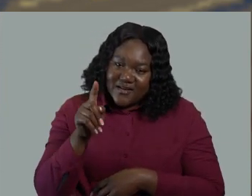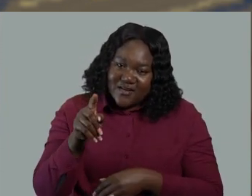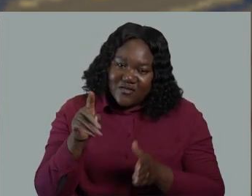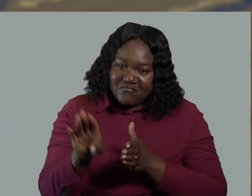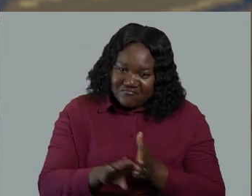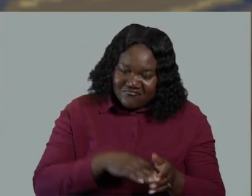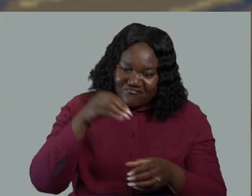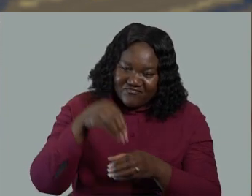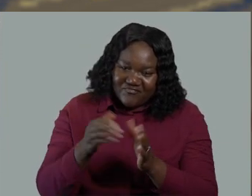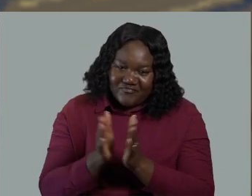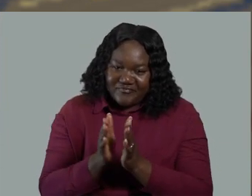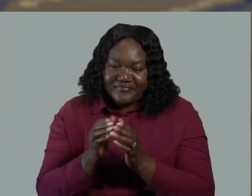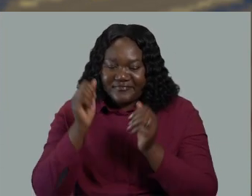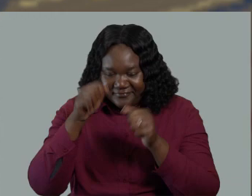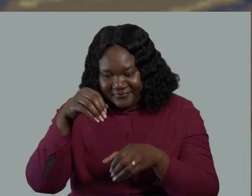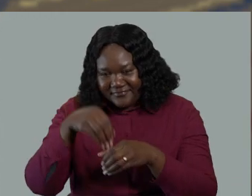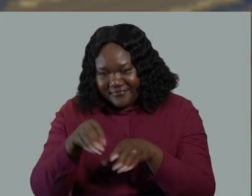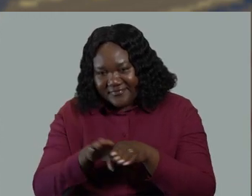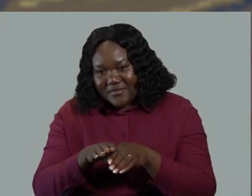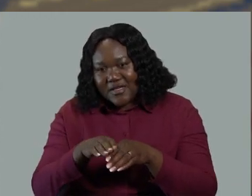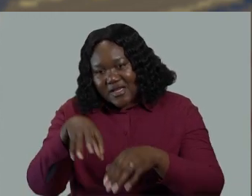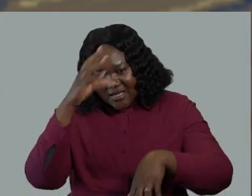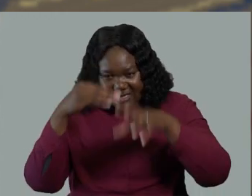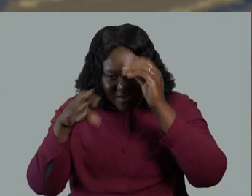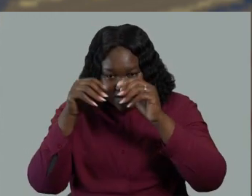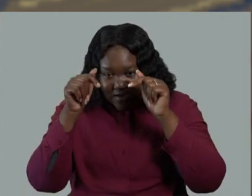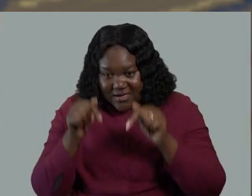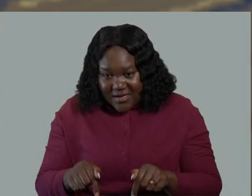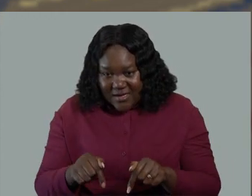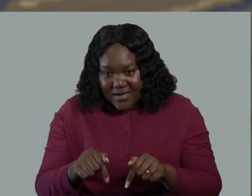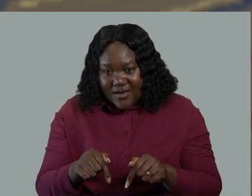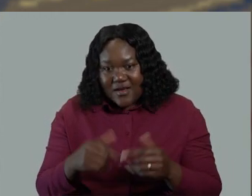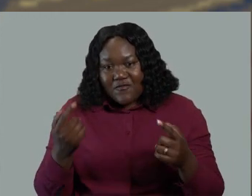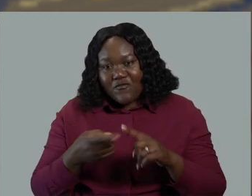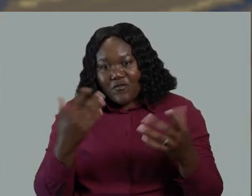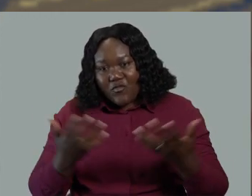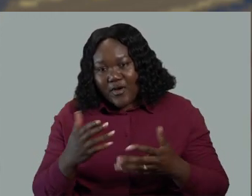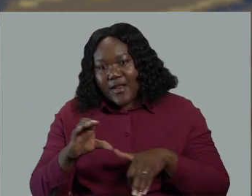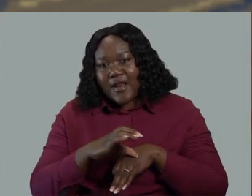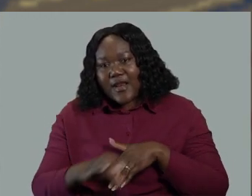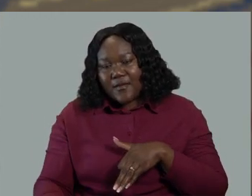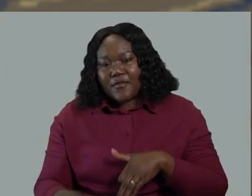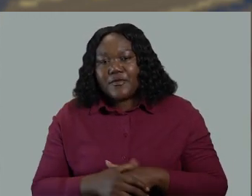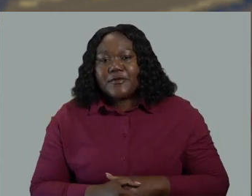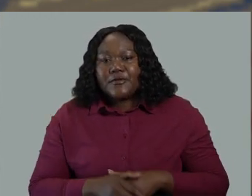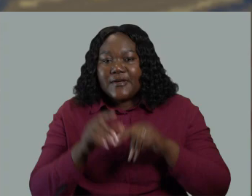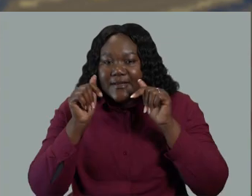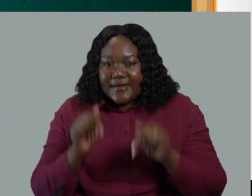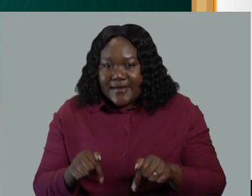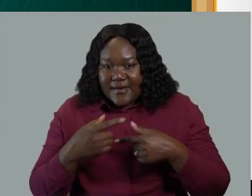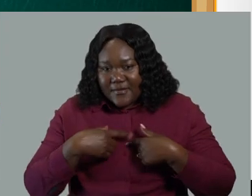nasho mwaningi olole wanawa, tuvulo kuendela pamwe motundi yetu yonena, meuli koloshiputudhilo